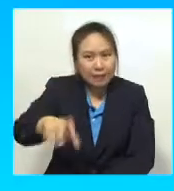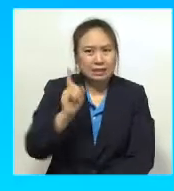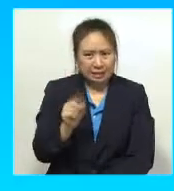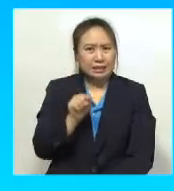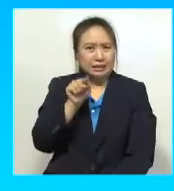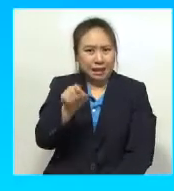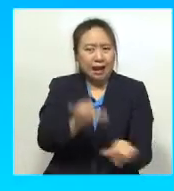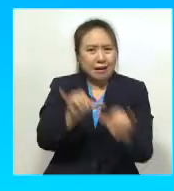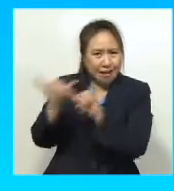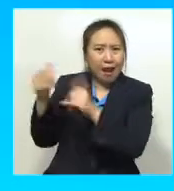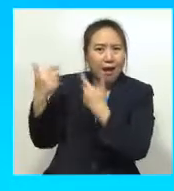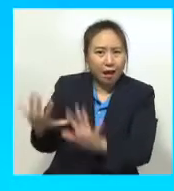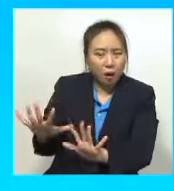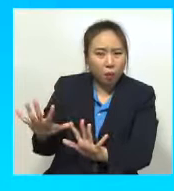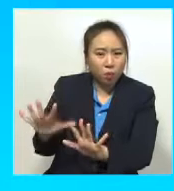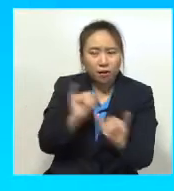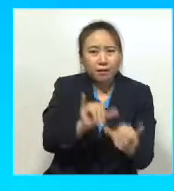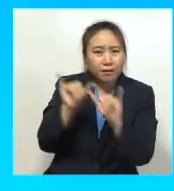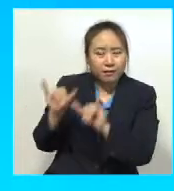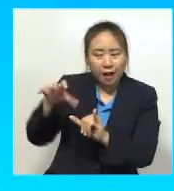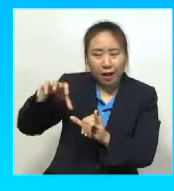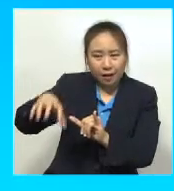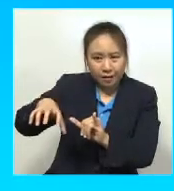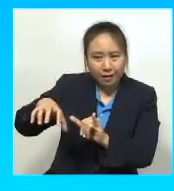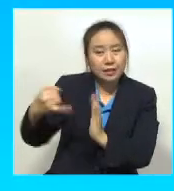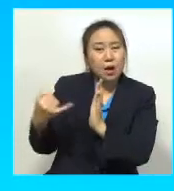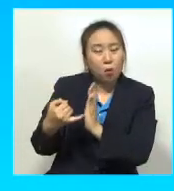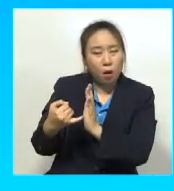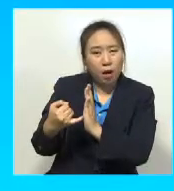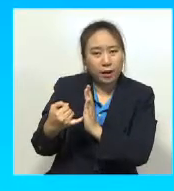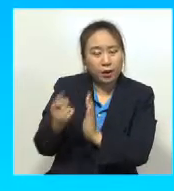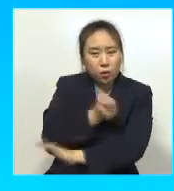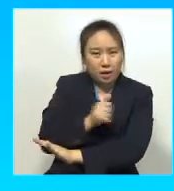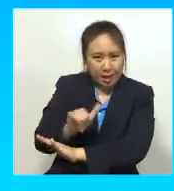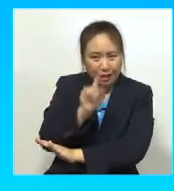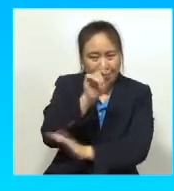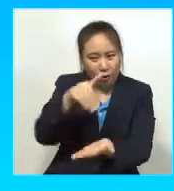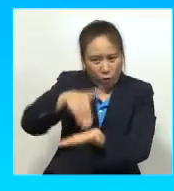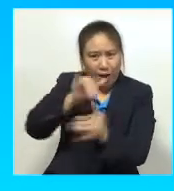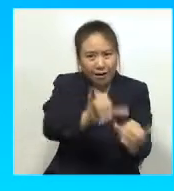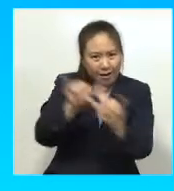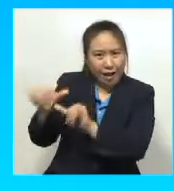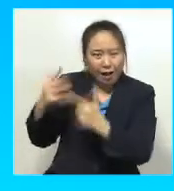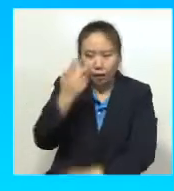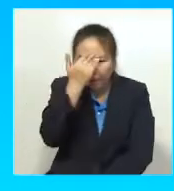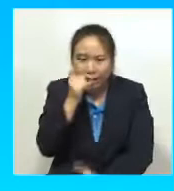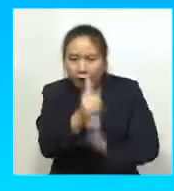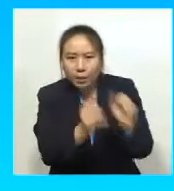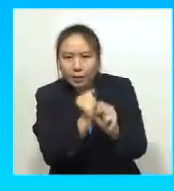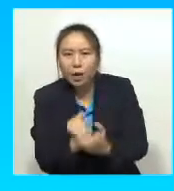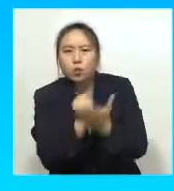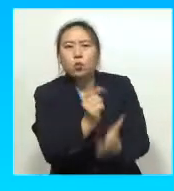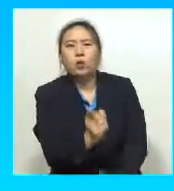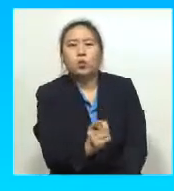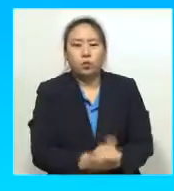ที่มีคำสั่งย้ายไปช่วยราชการที่กองบังคับการตำรวจภูธรจังหวัดพระนครศรีอยุธยาแล้วก็ตามค่ะโดยทางนายสุบิน